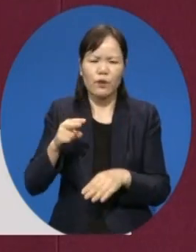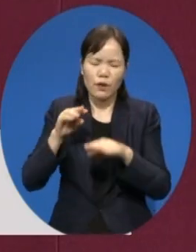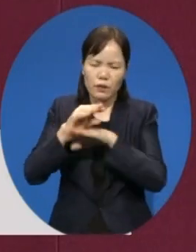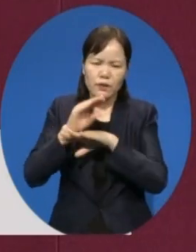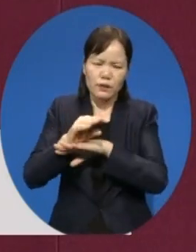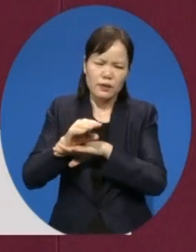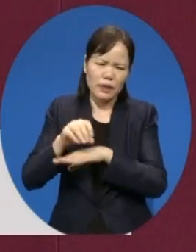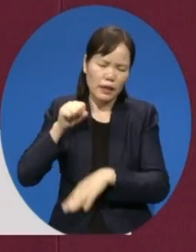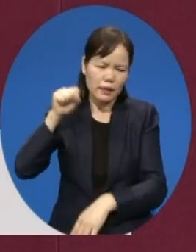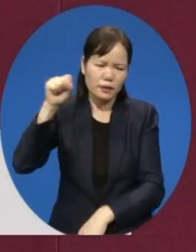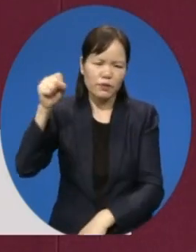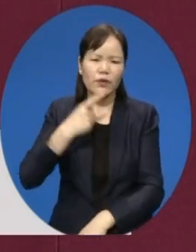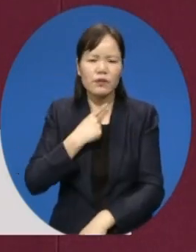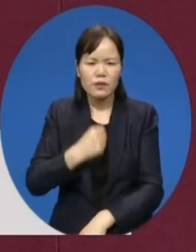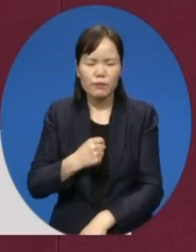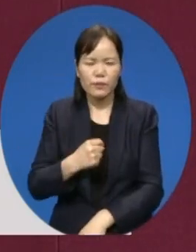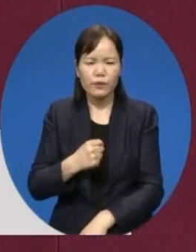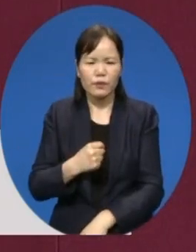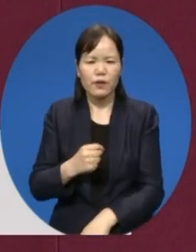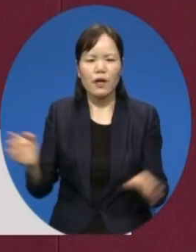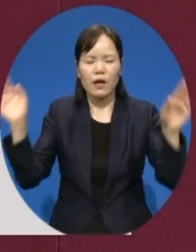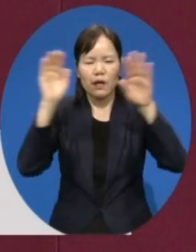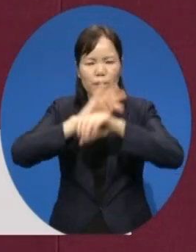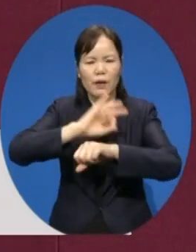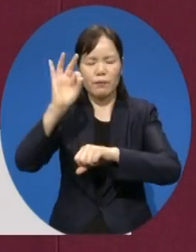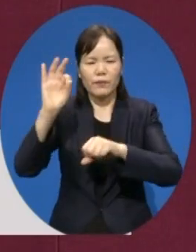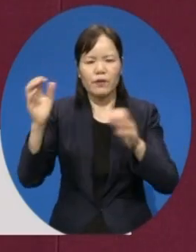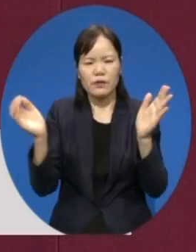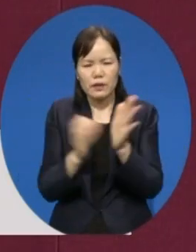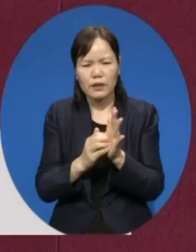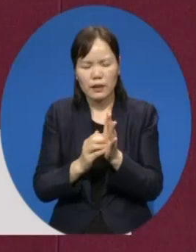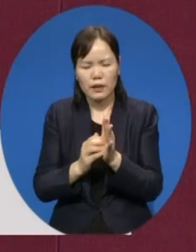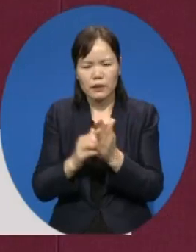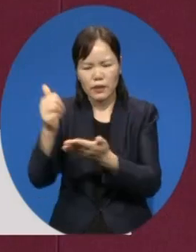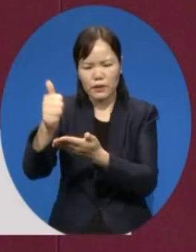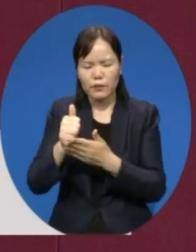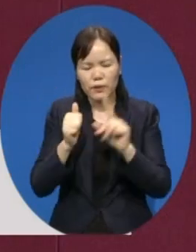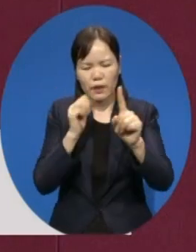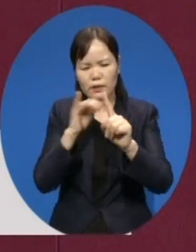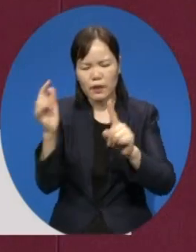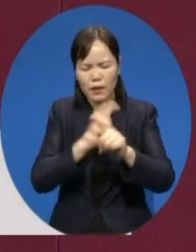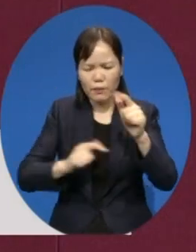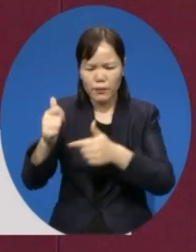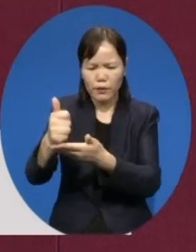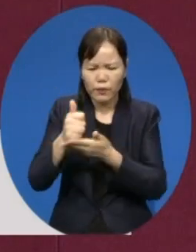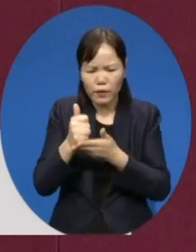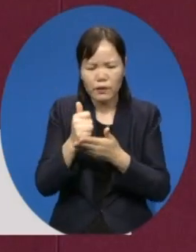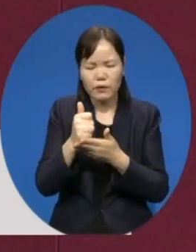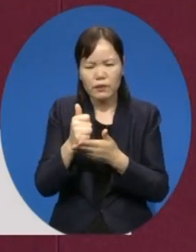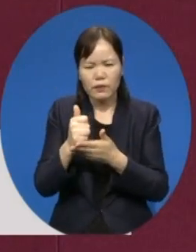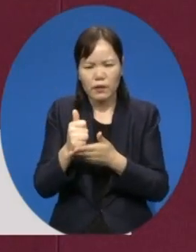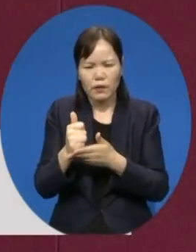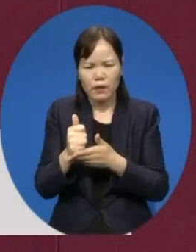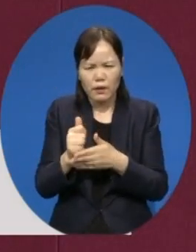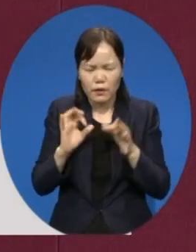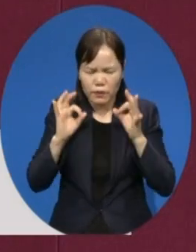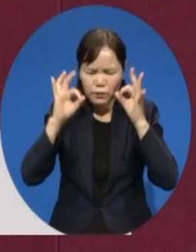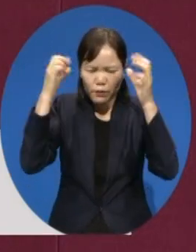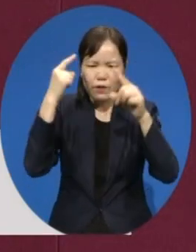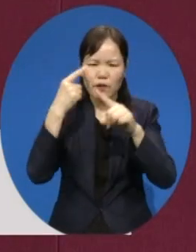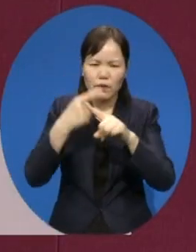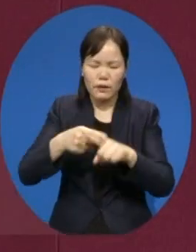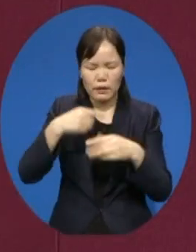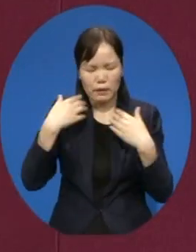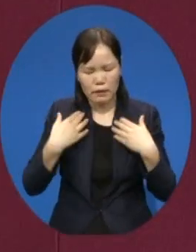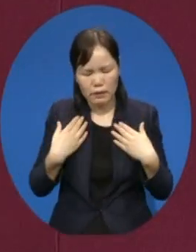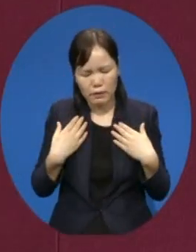열고 손님 한 명이라도 더 받으려고 아등바등하다가 지친 몸 이끌고 나온 분들이었습니다. 문재인